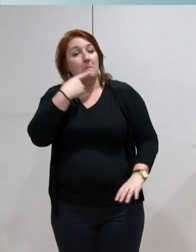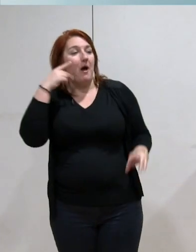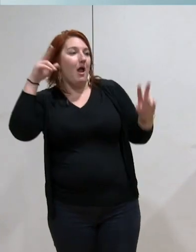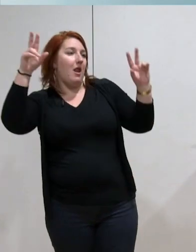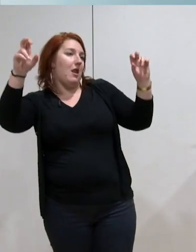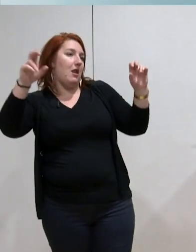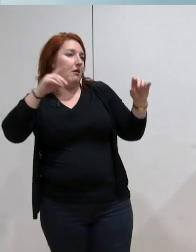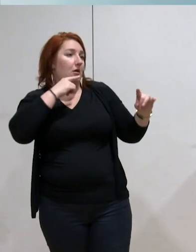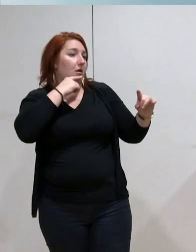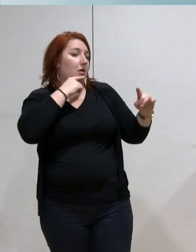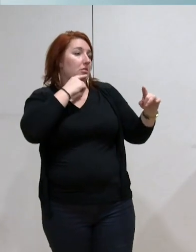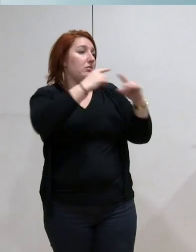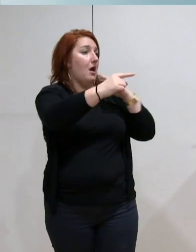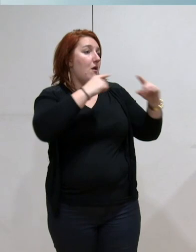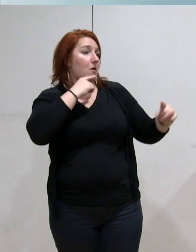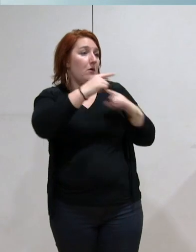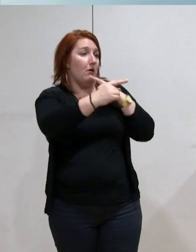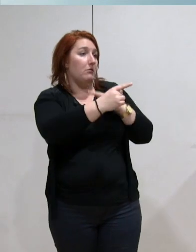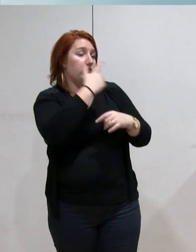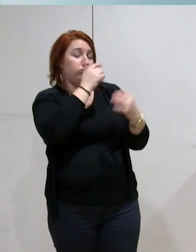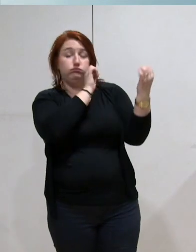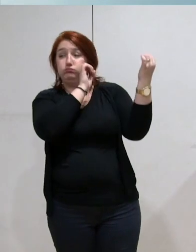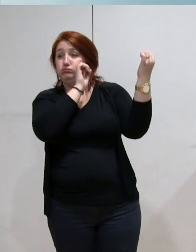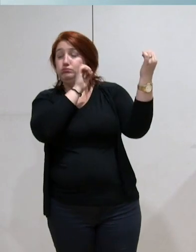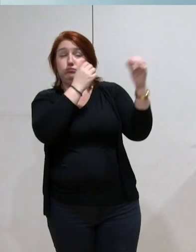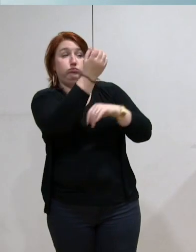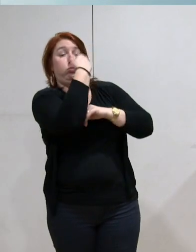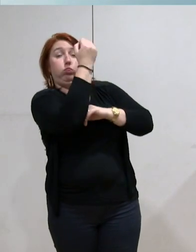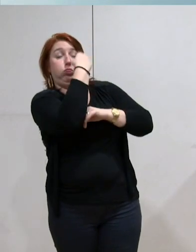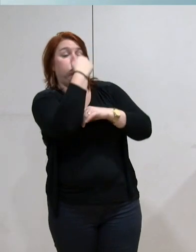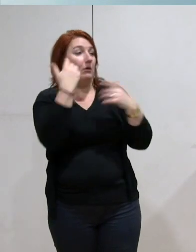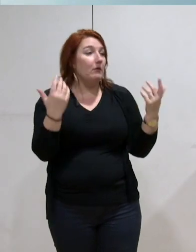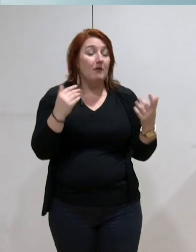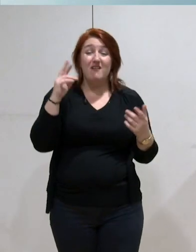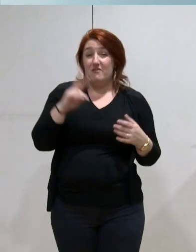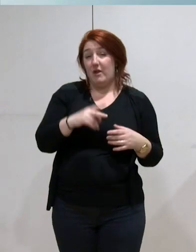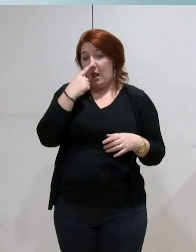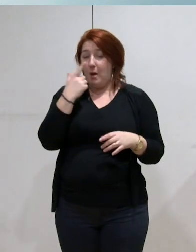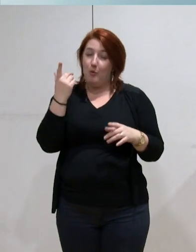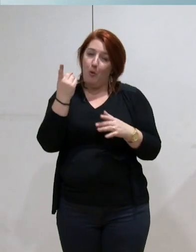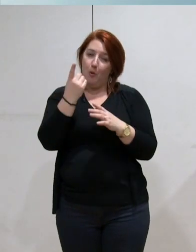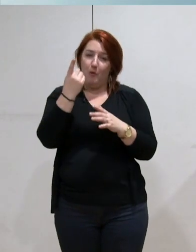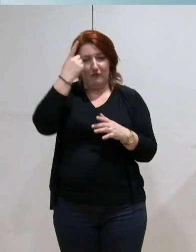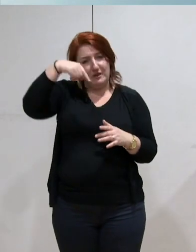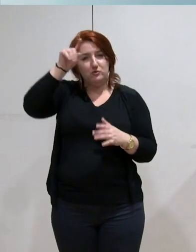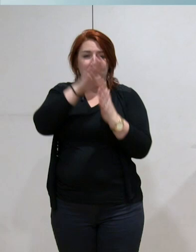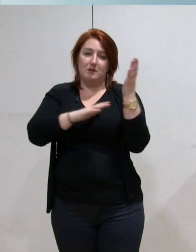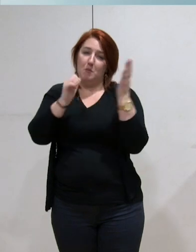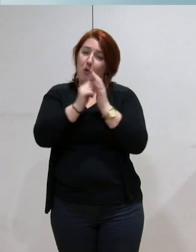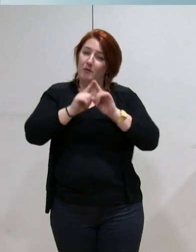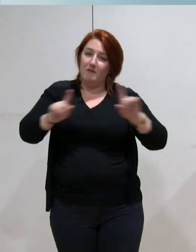Sour on est quand même pas sur la même longueur d'onde mais passons voyons dans le détail qu'est-ce que c'est que ce